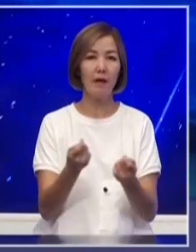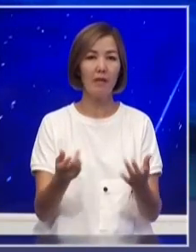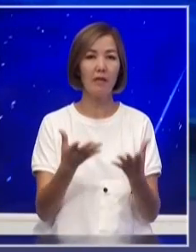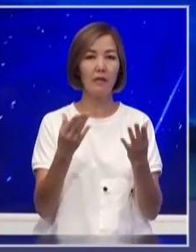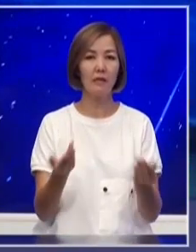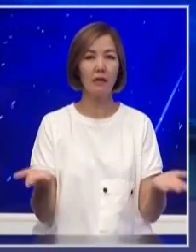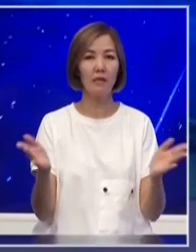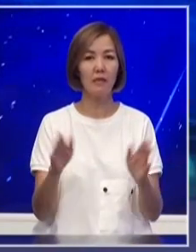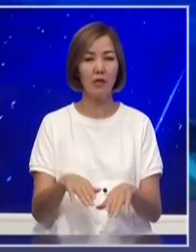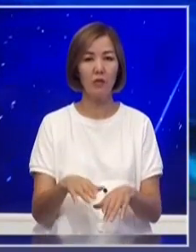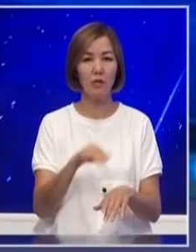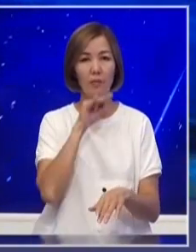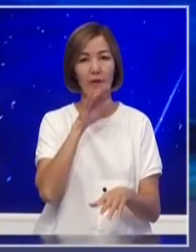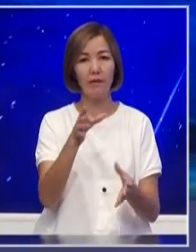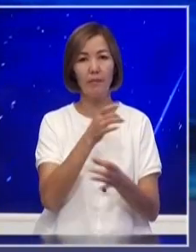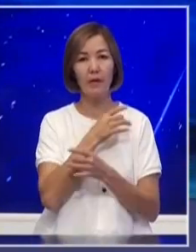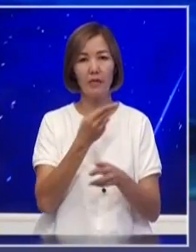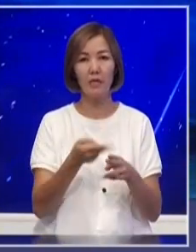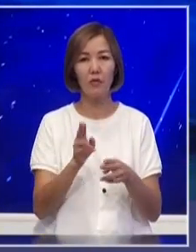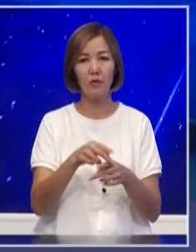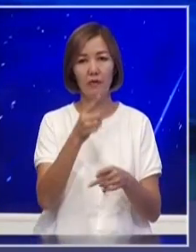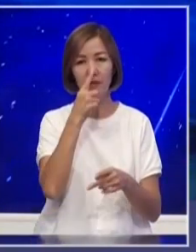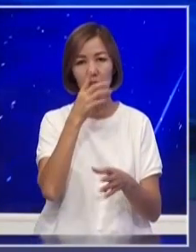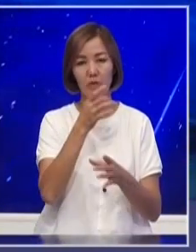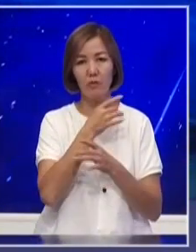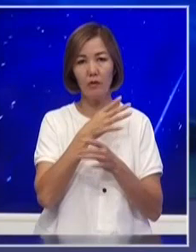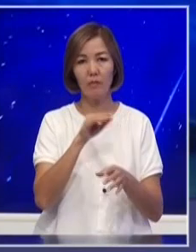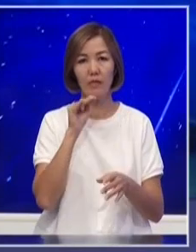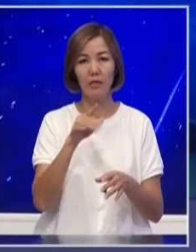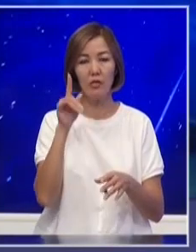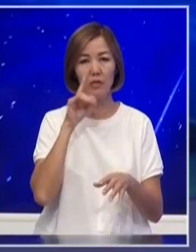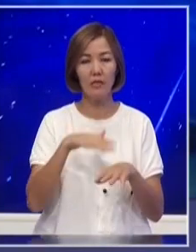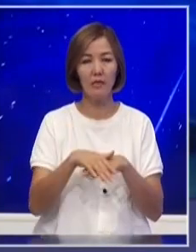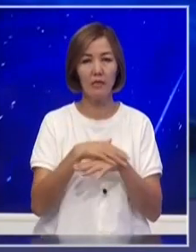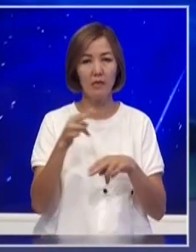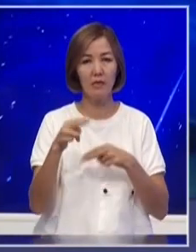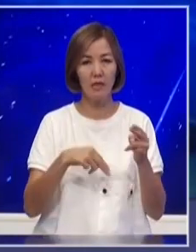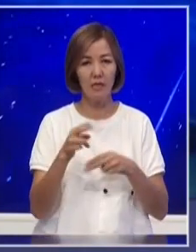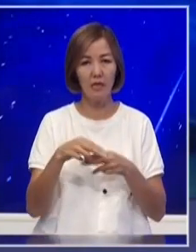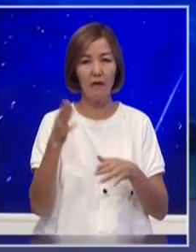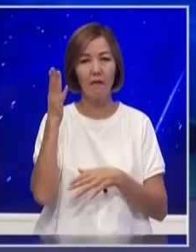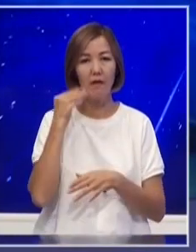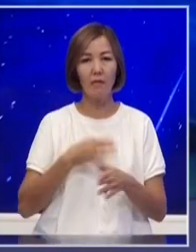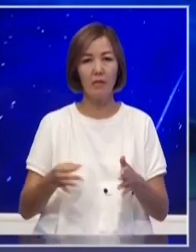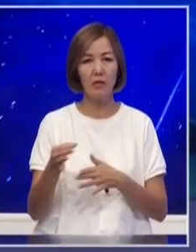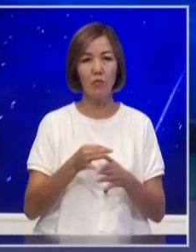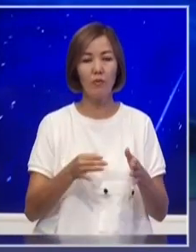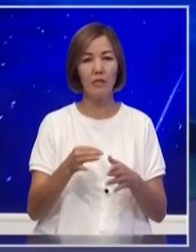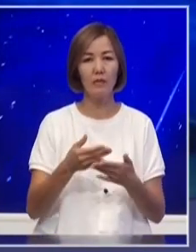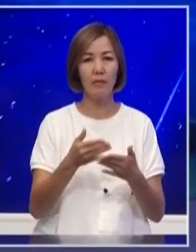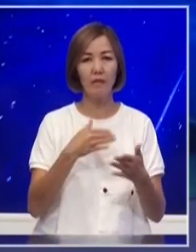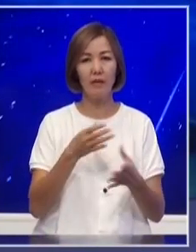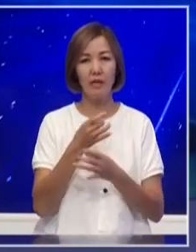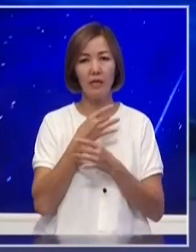Считанные дни остаются до профессионального праздника, который совсем скоро отметят тысячи казахстанских строителей. В Алматинской области